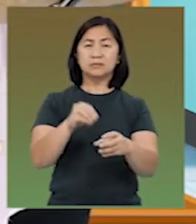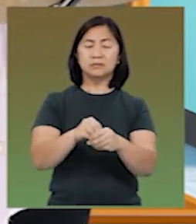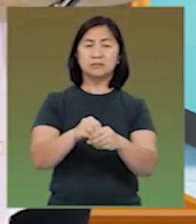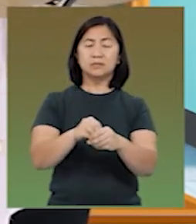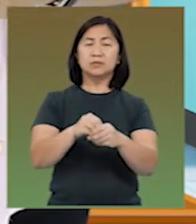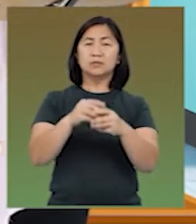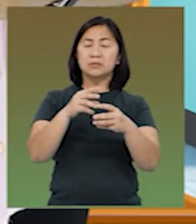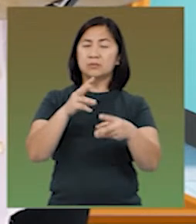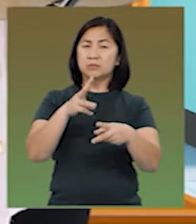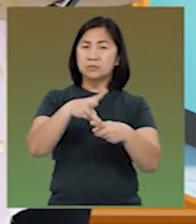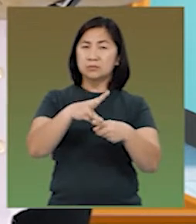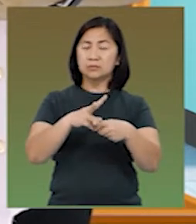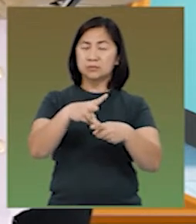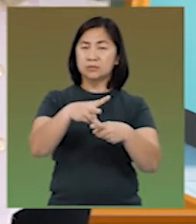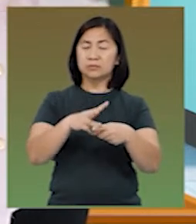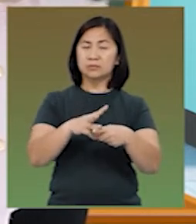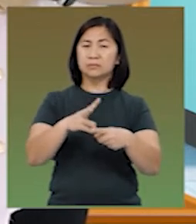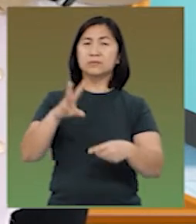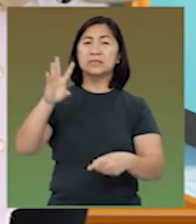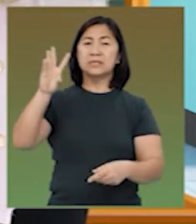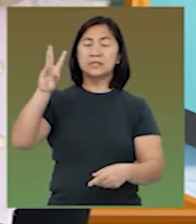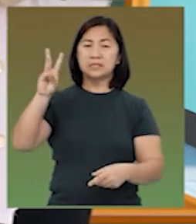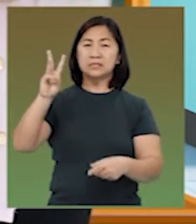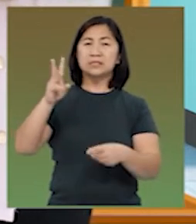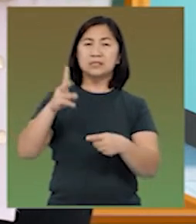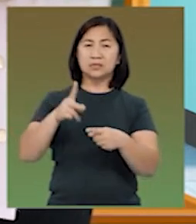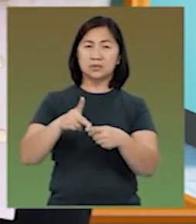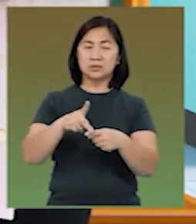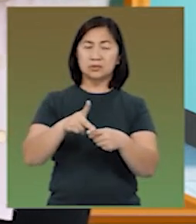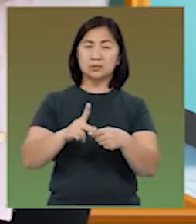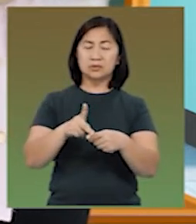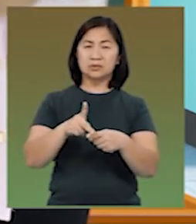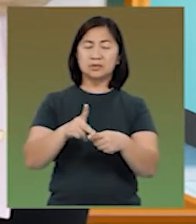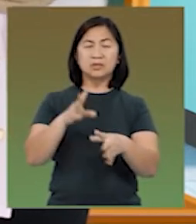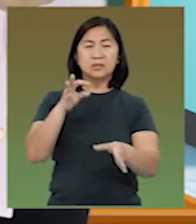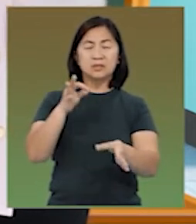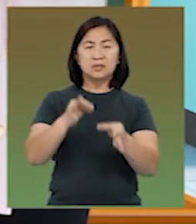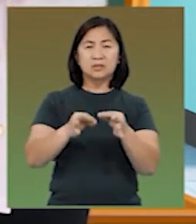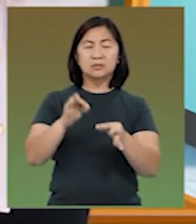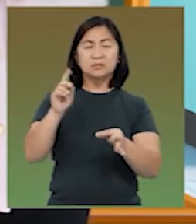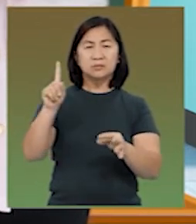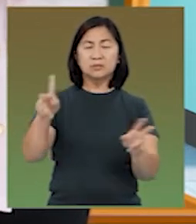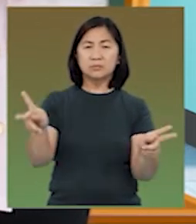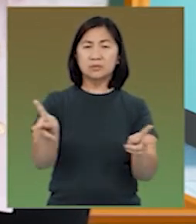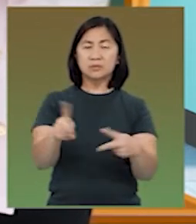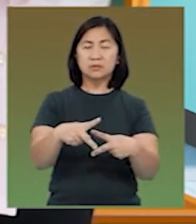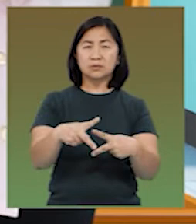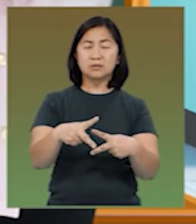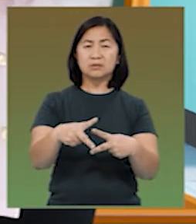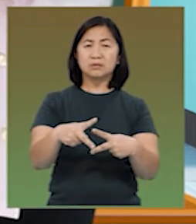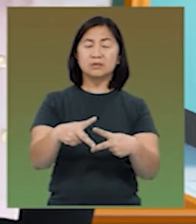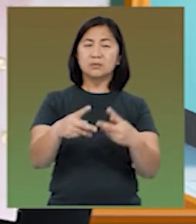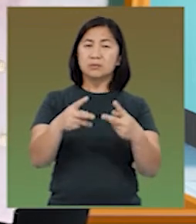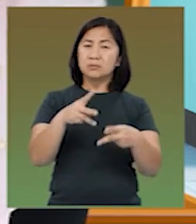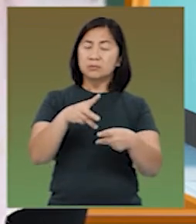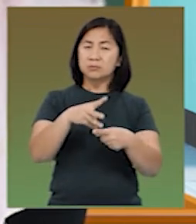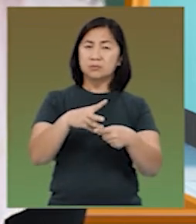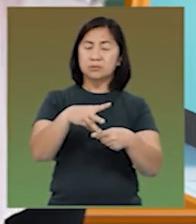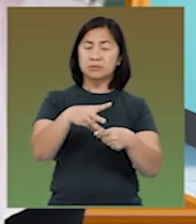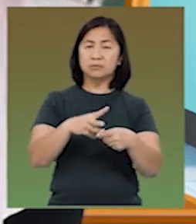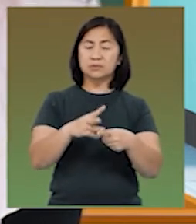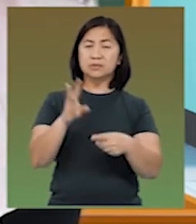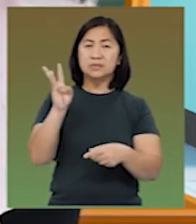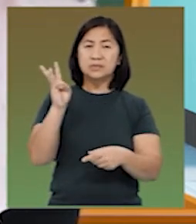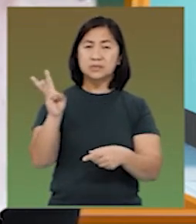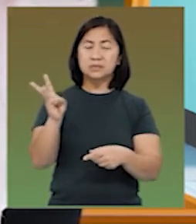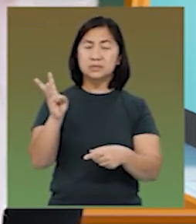ng noodles ay may timbang na 6 kilograms. Kung ang isang pack ng noodles ay